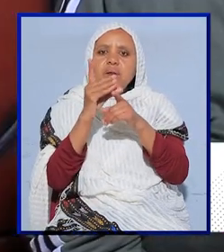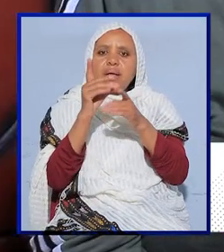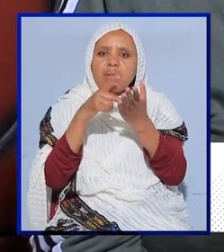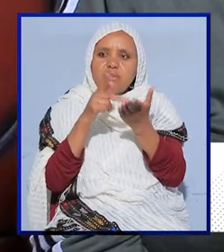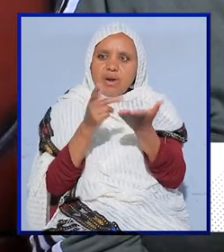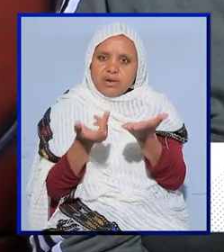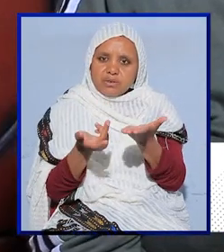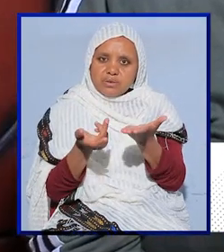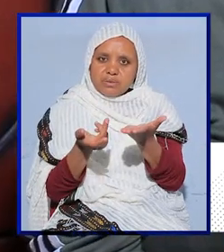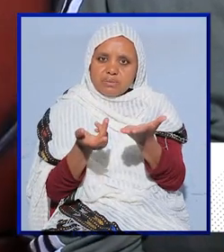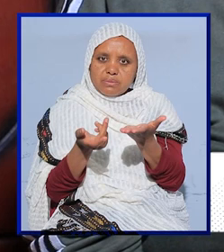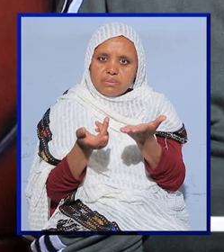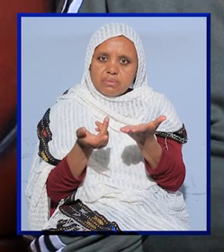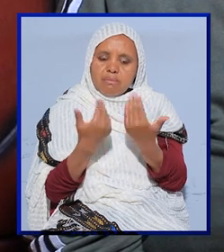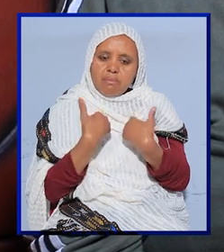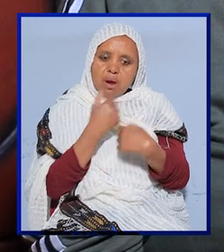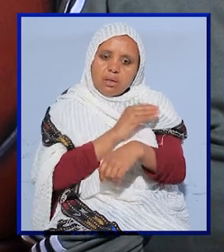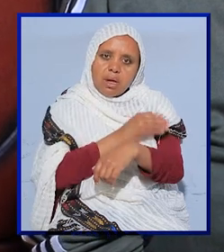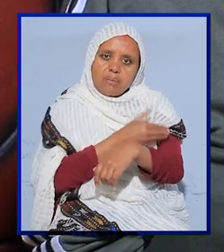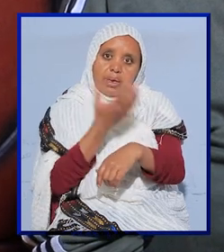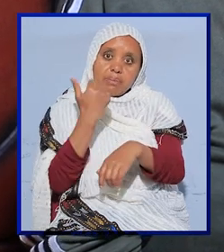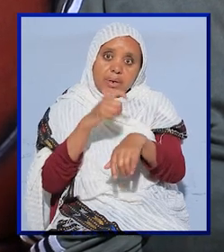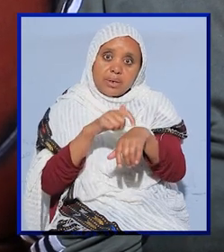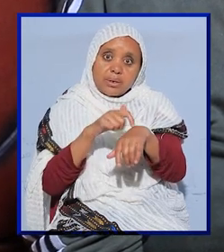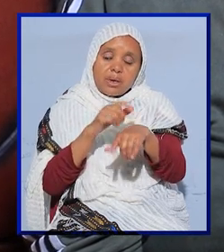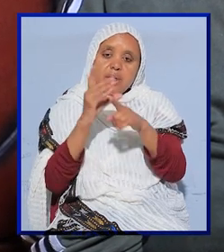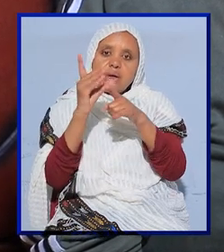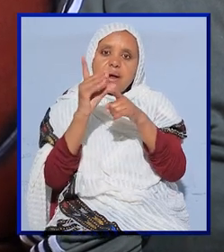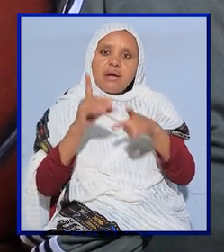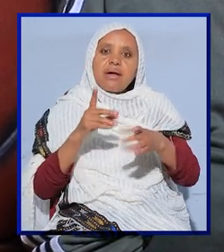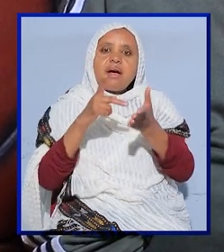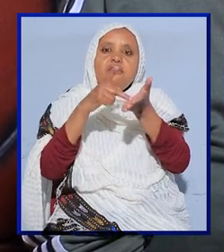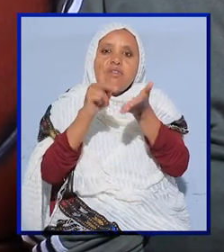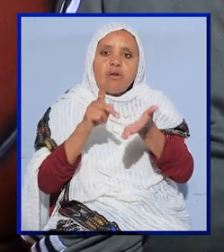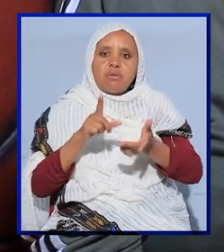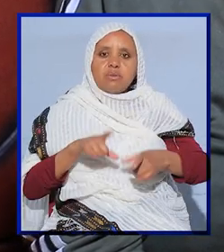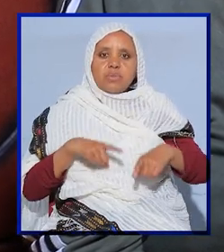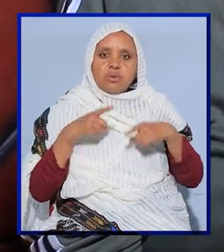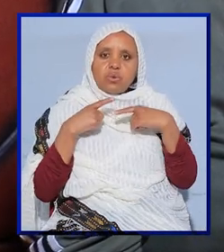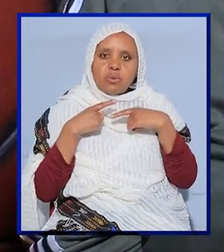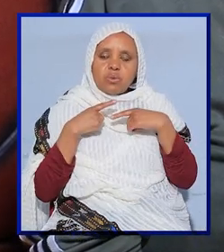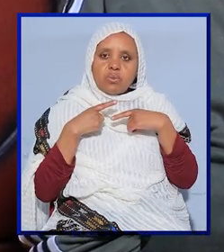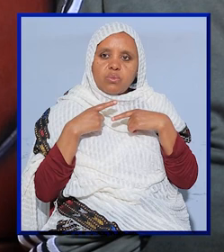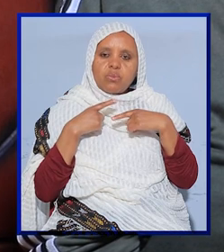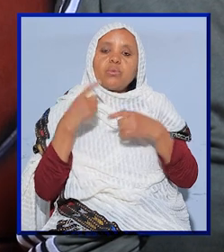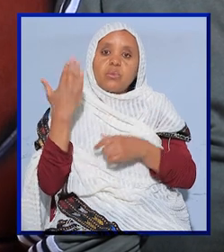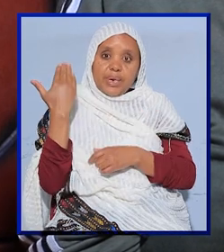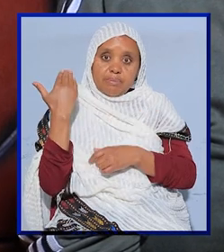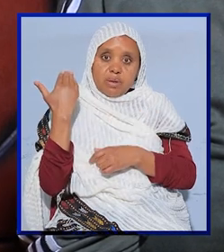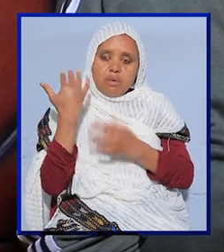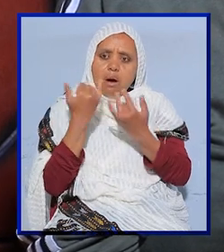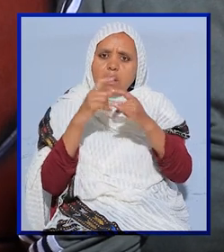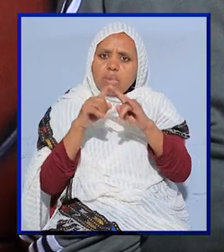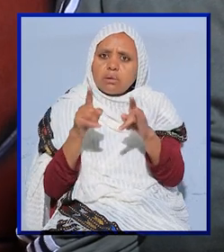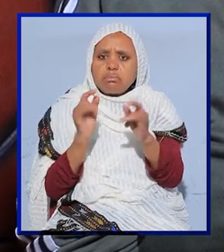ትከፍላለች። ባላት አቅም የነበረ ጊዜ ክራይ ከፍላ እንደምትኖር የነበረው አሁን